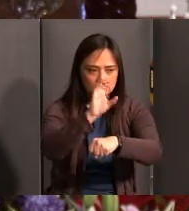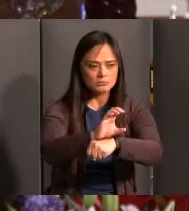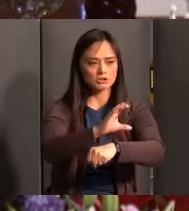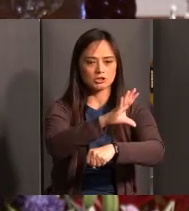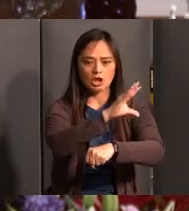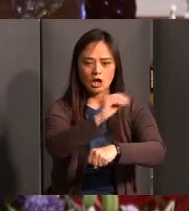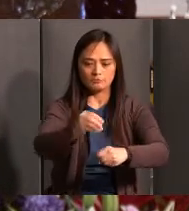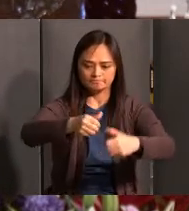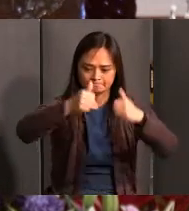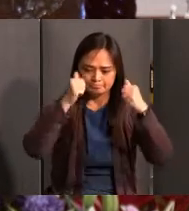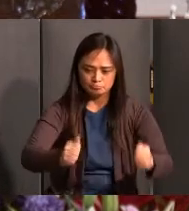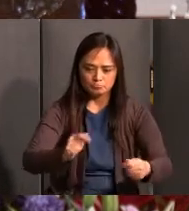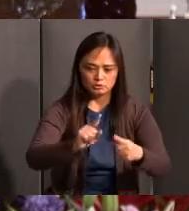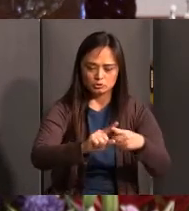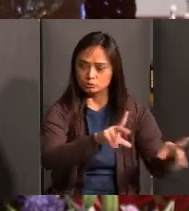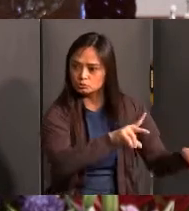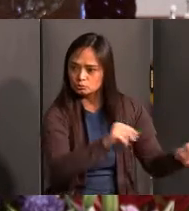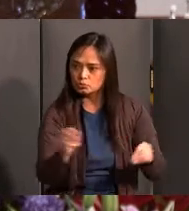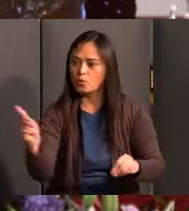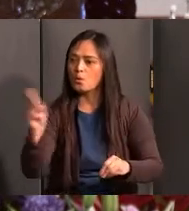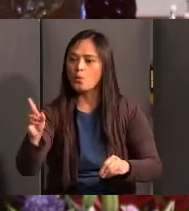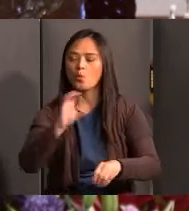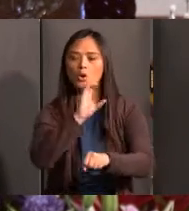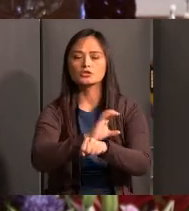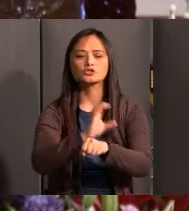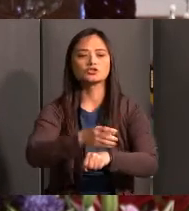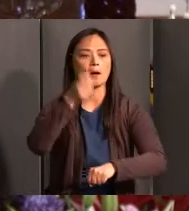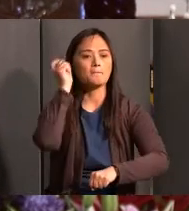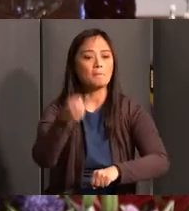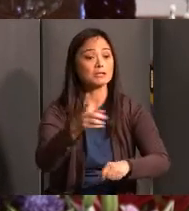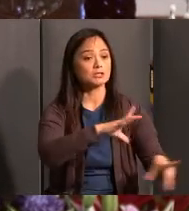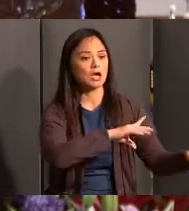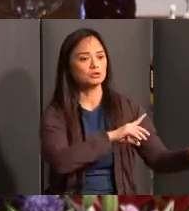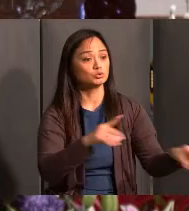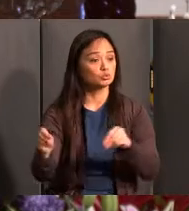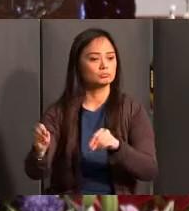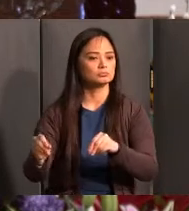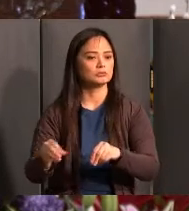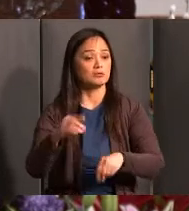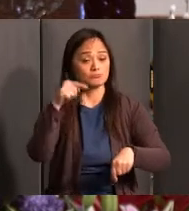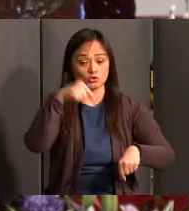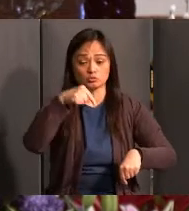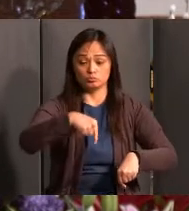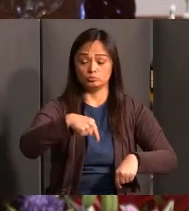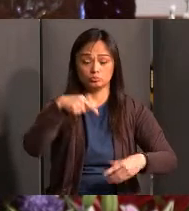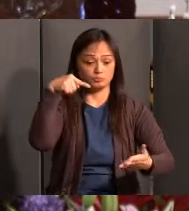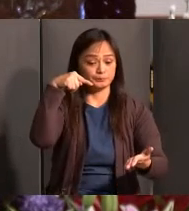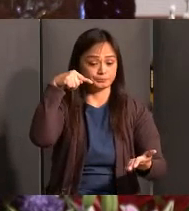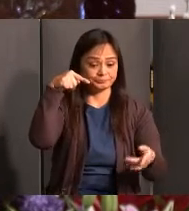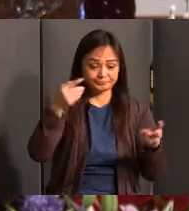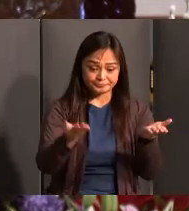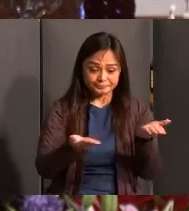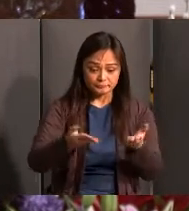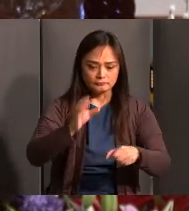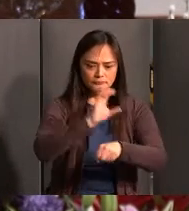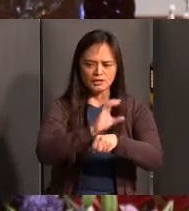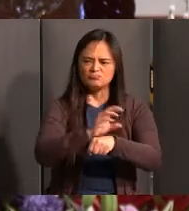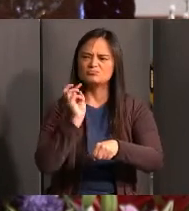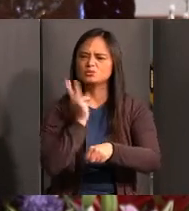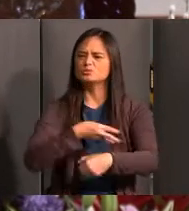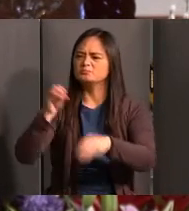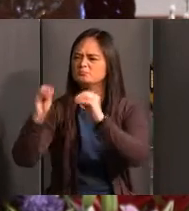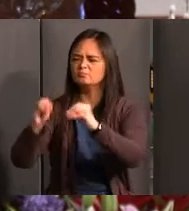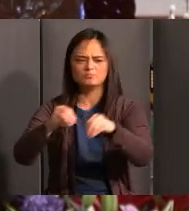be able to do what a church should do. Kaya po dito sa Lighthouse, we keep on teaching